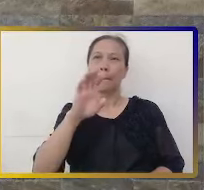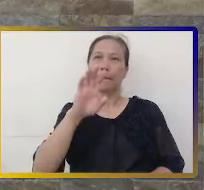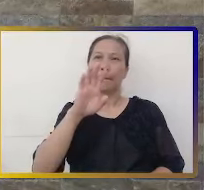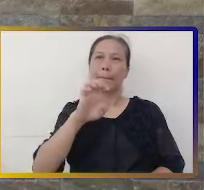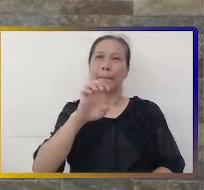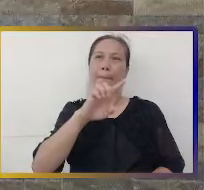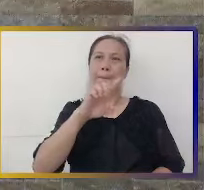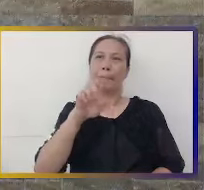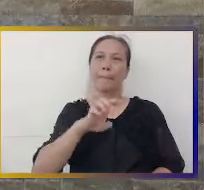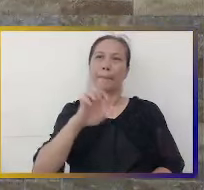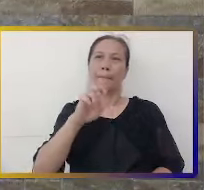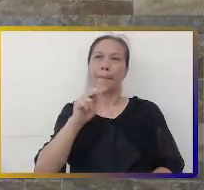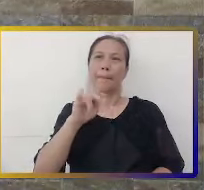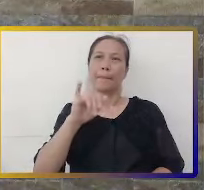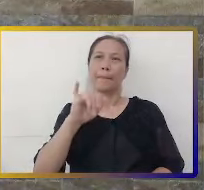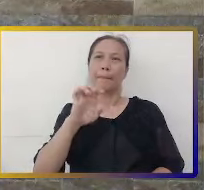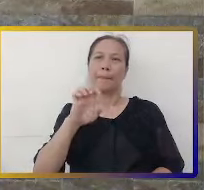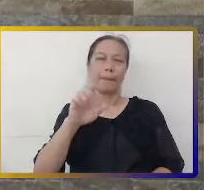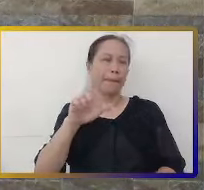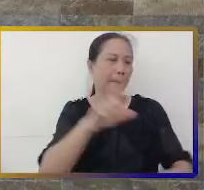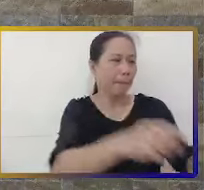Ezekiel Ezekiel